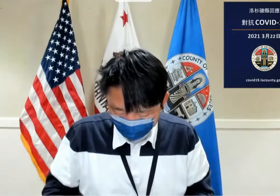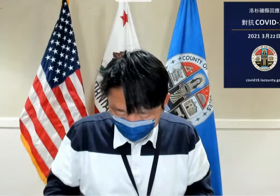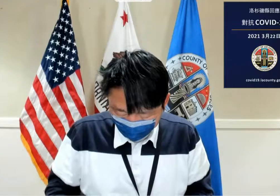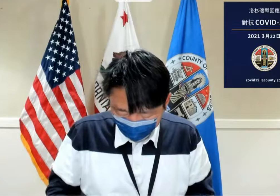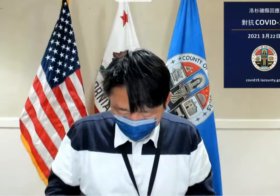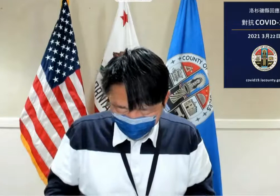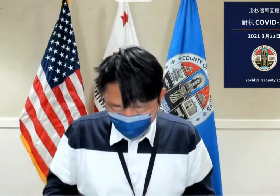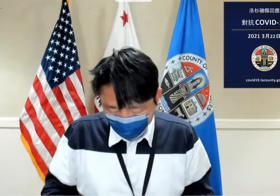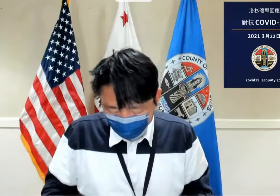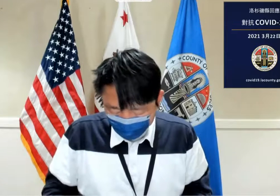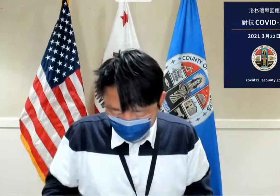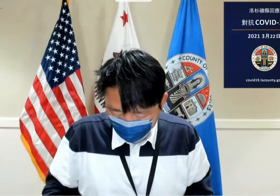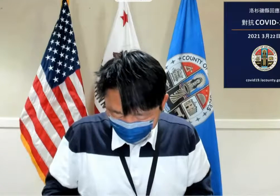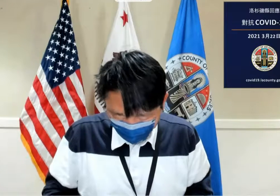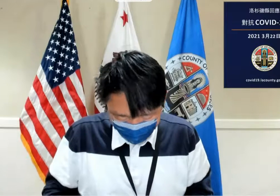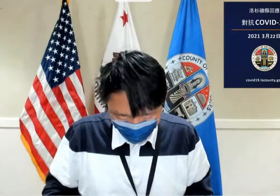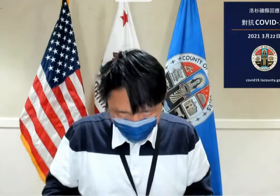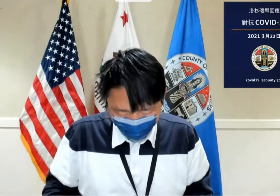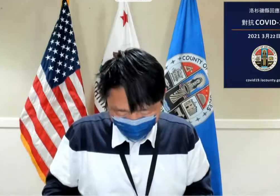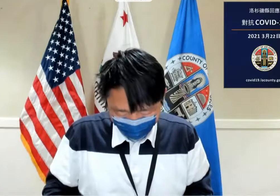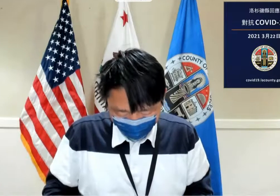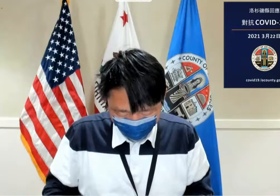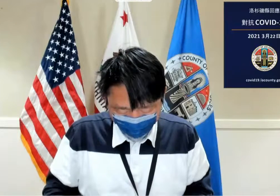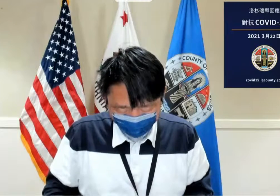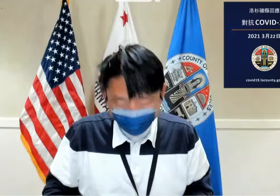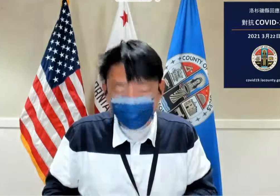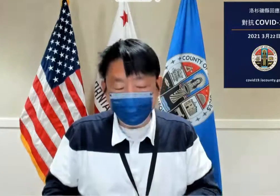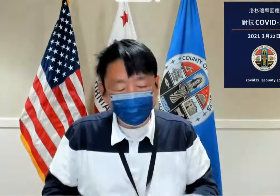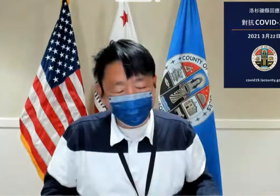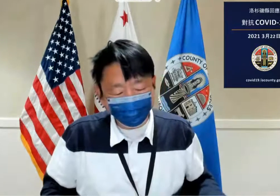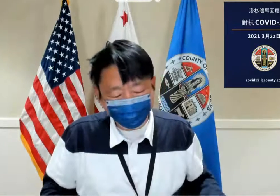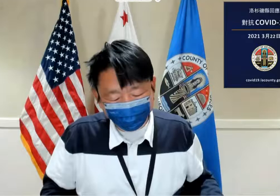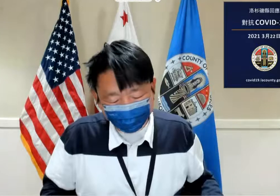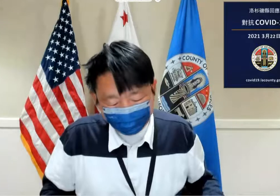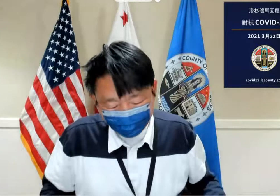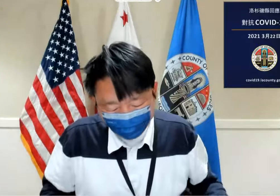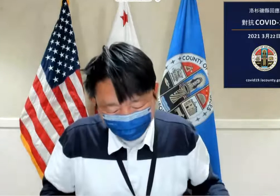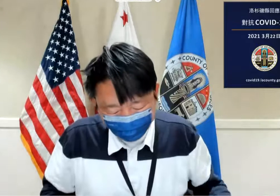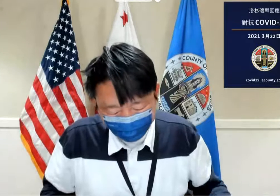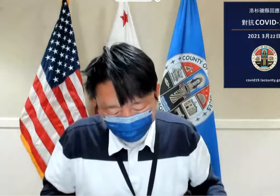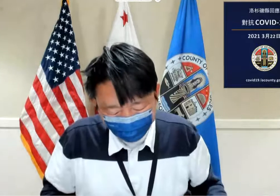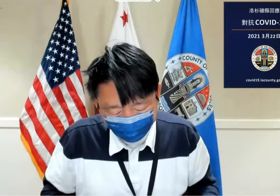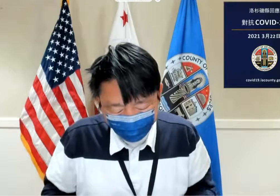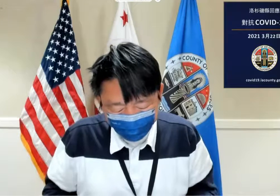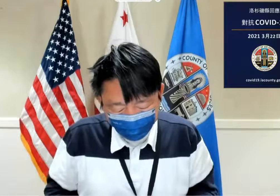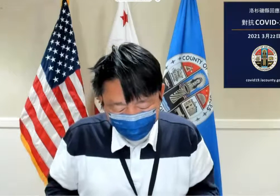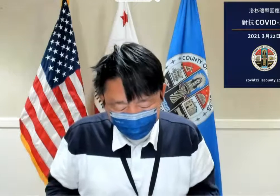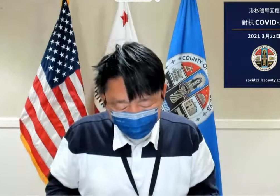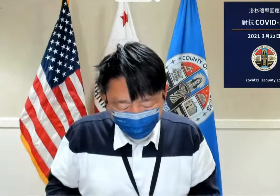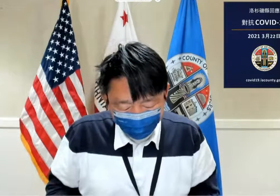获接种过程中的效率和平等事宜。